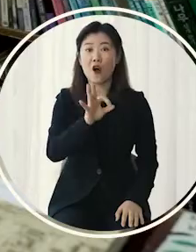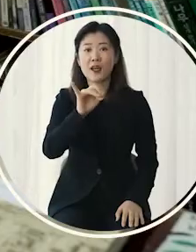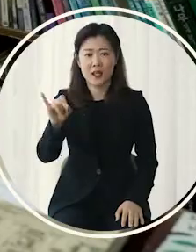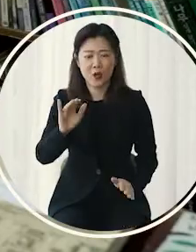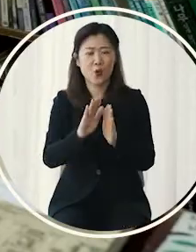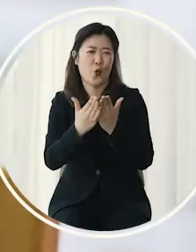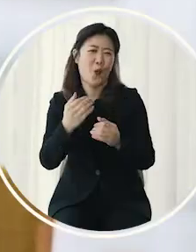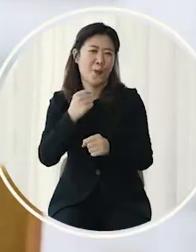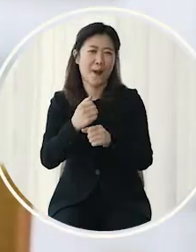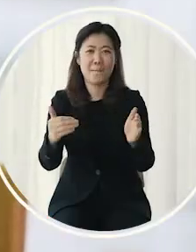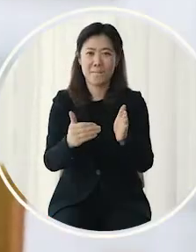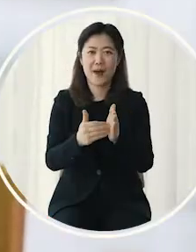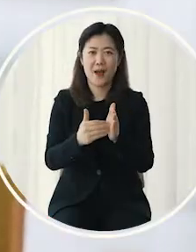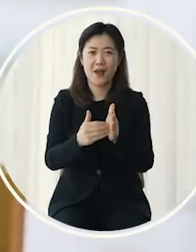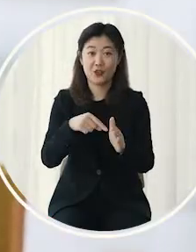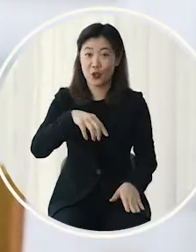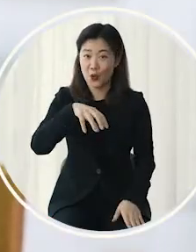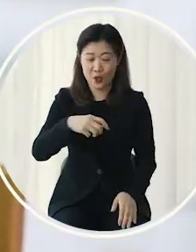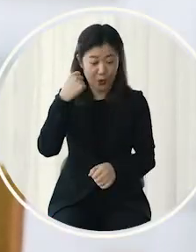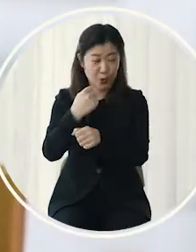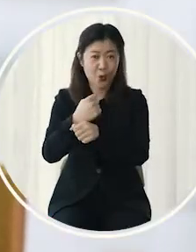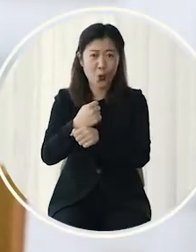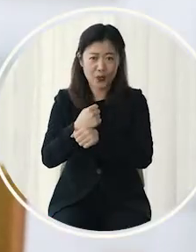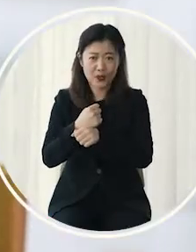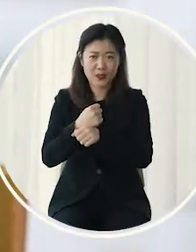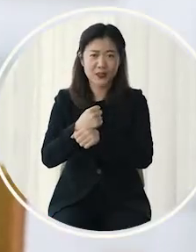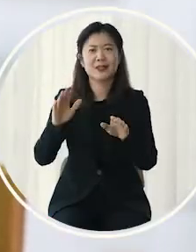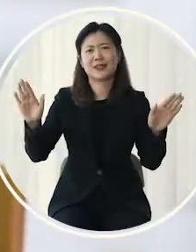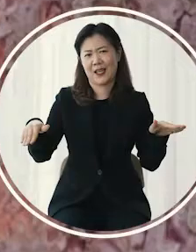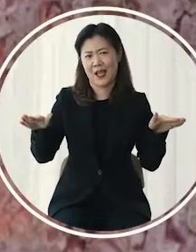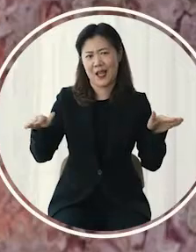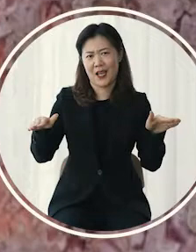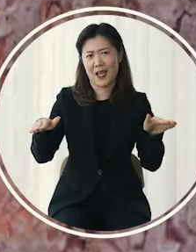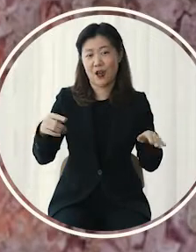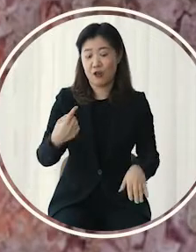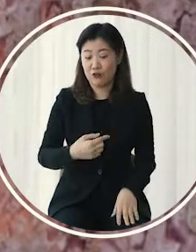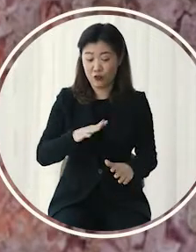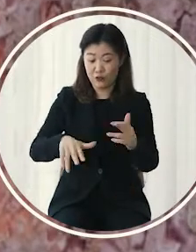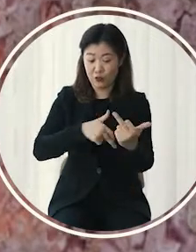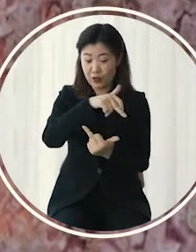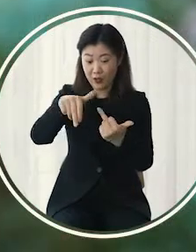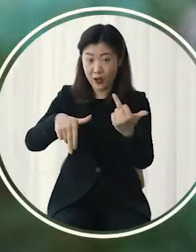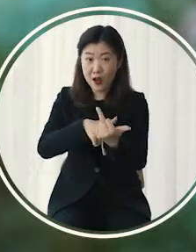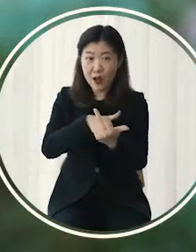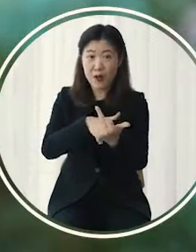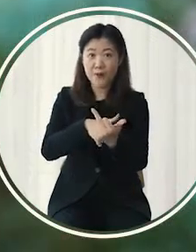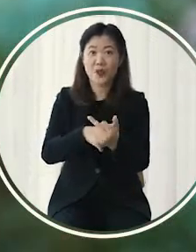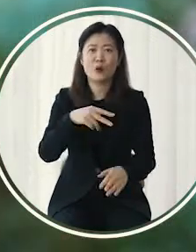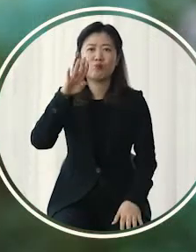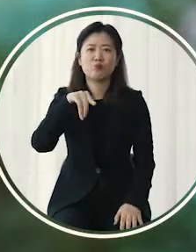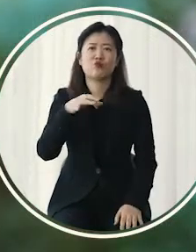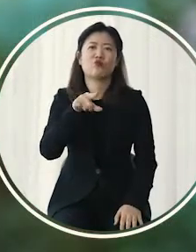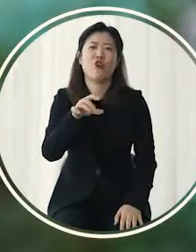교구를 개발하고 있어요. 네, 꾸룩새는 저희 연구소의 상징적인 새인데요. 바로 저희 연구소 뒷산에 서식하고 있는